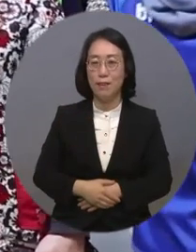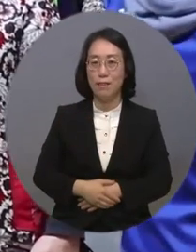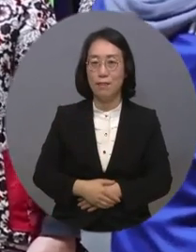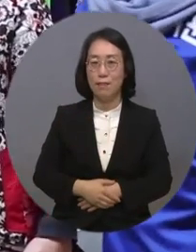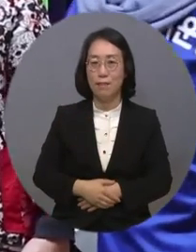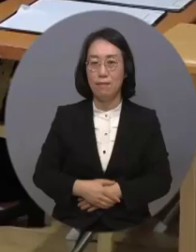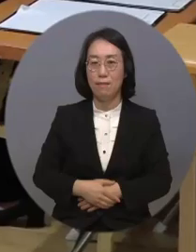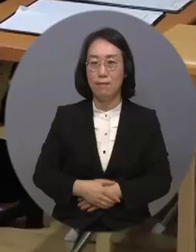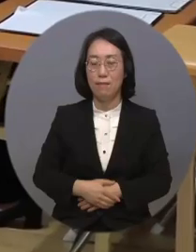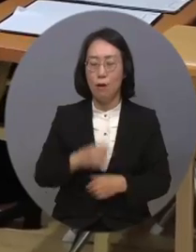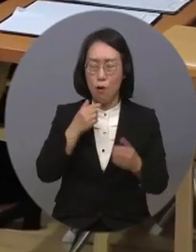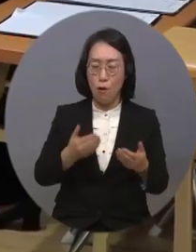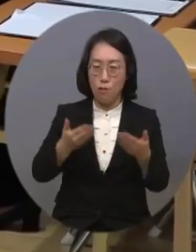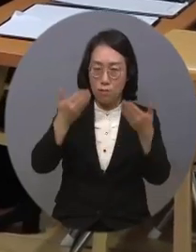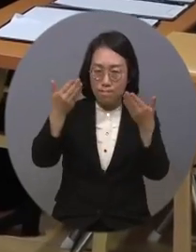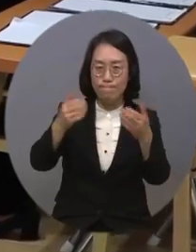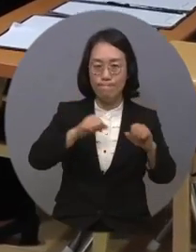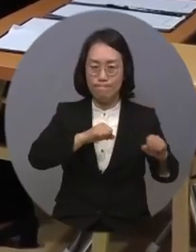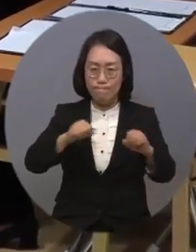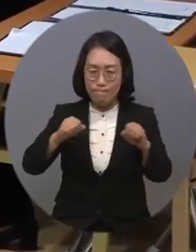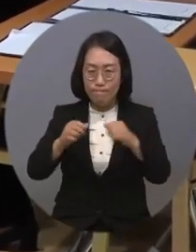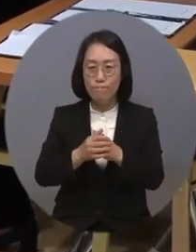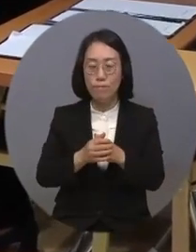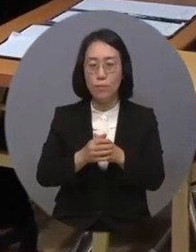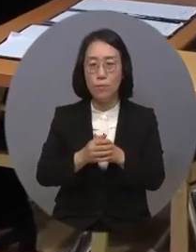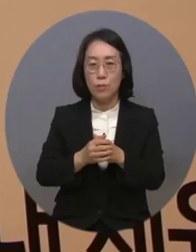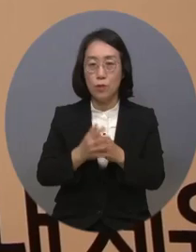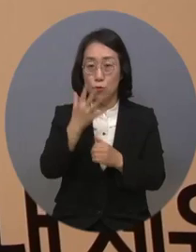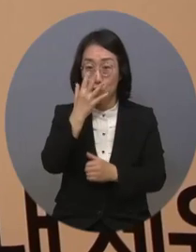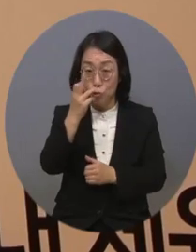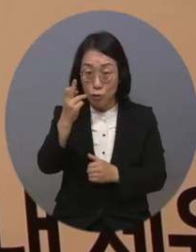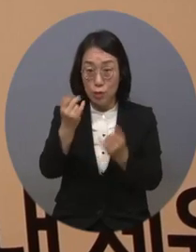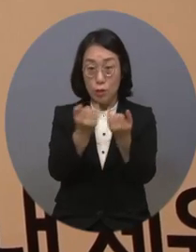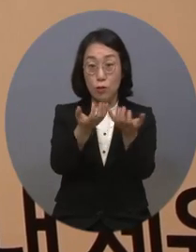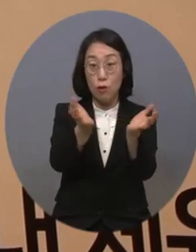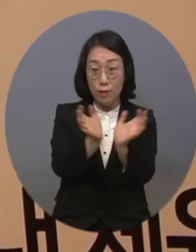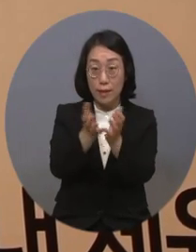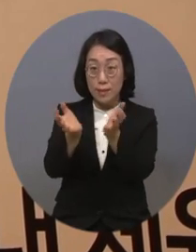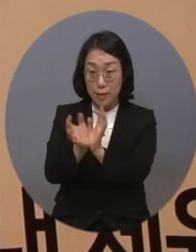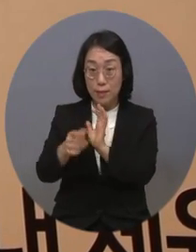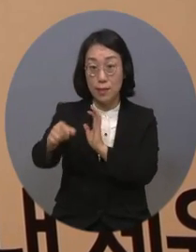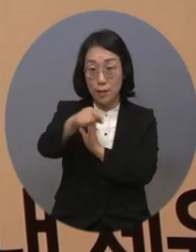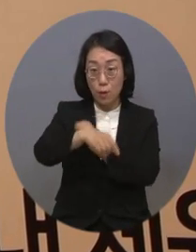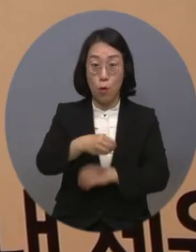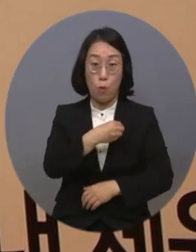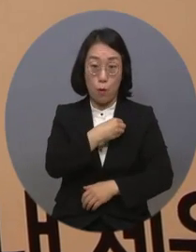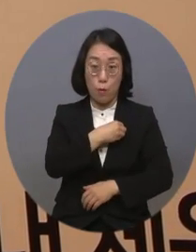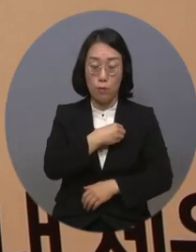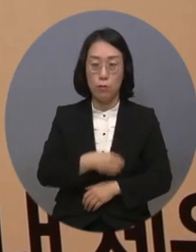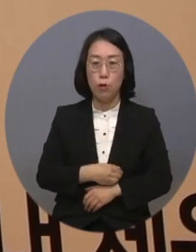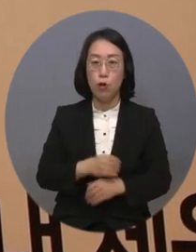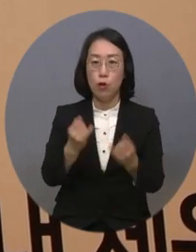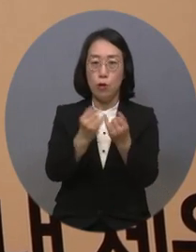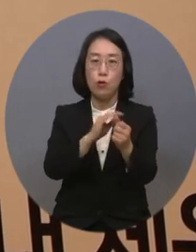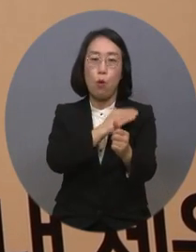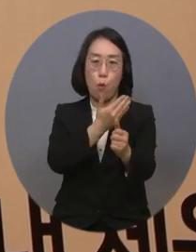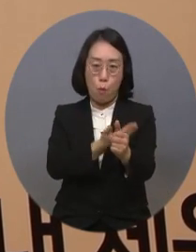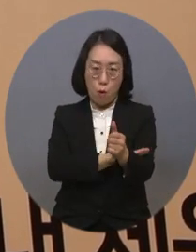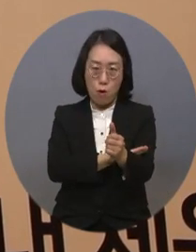분야에서 헌신적으로 활동하고 있는 순천시 여성단체 회원들은 그동안 여성의 권익을